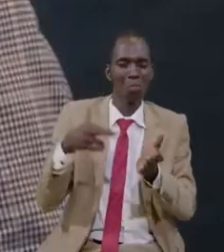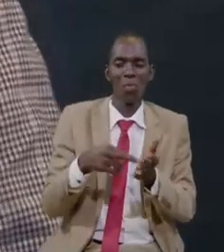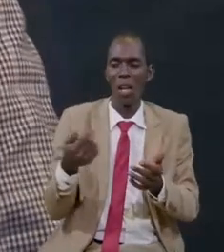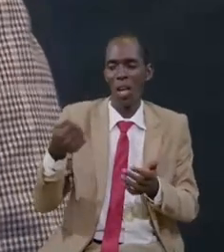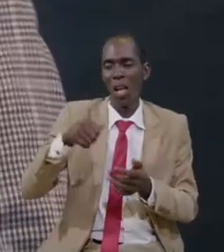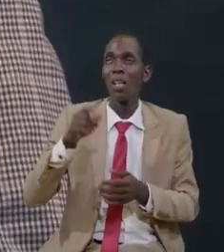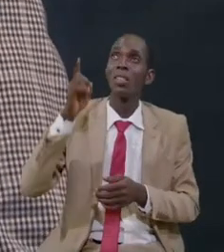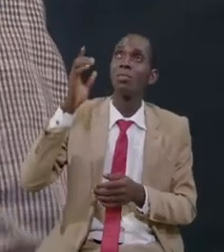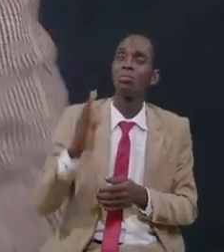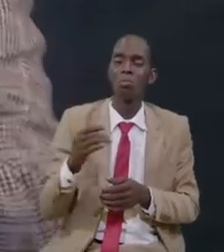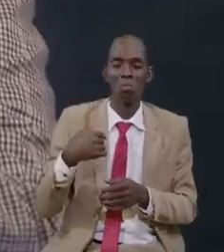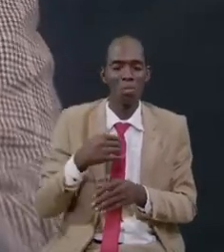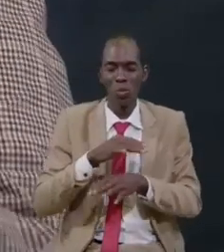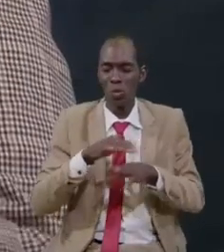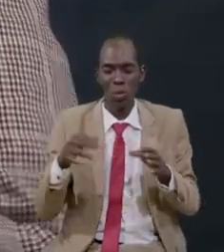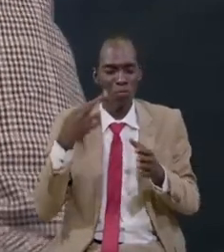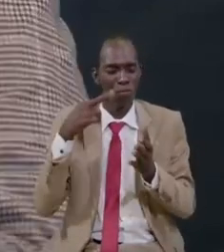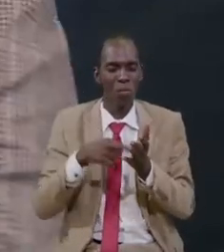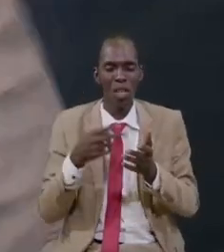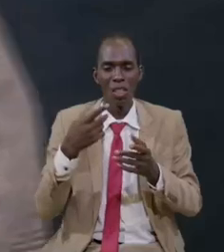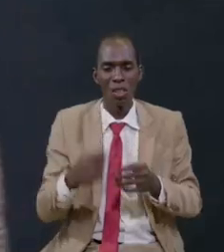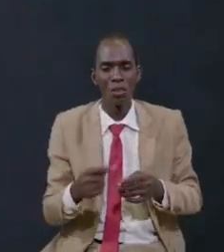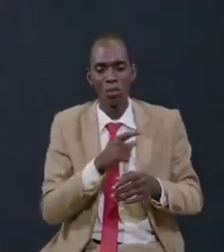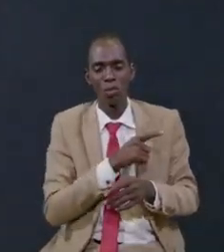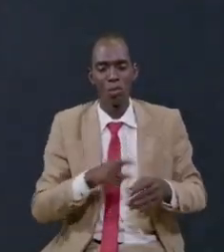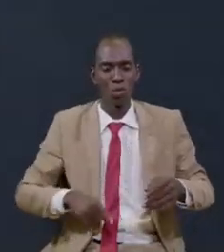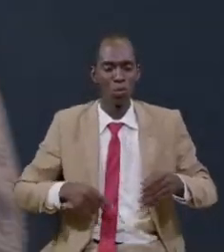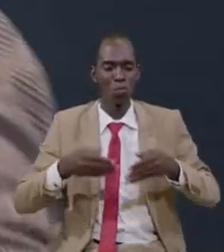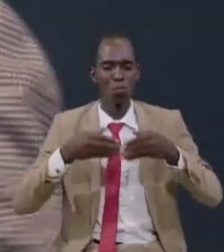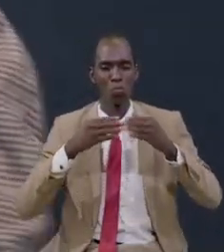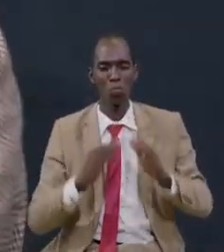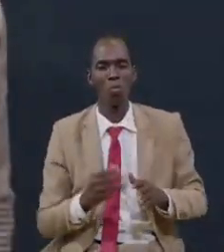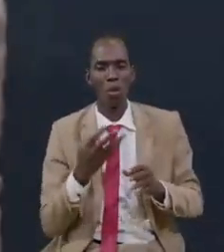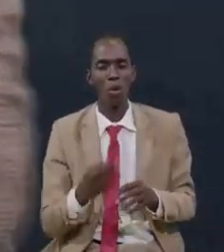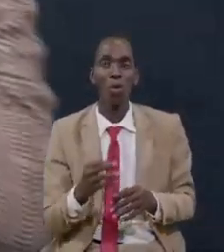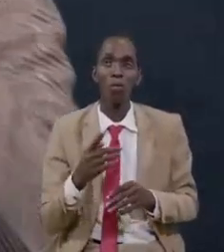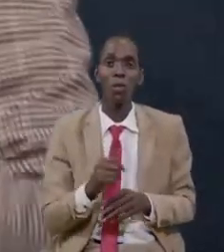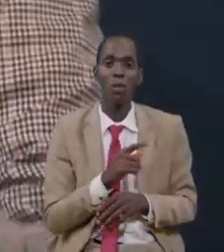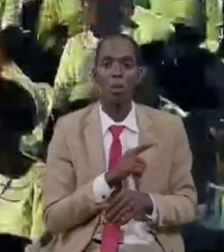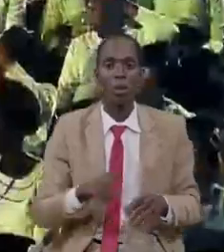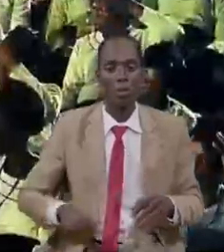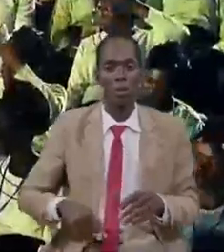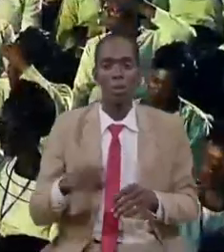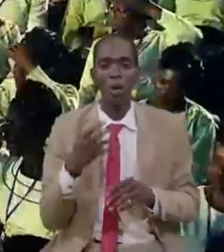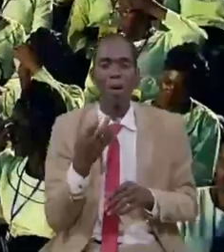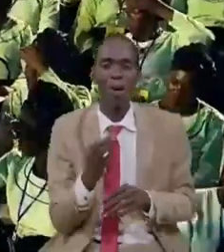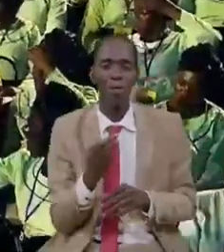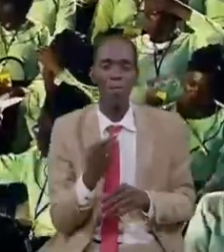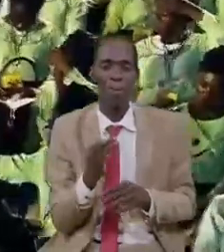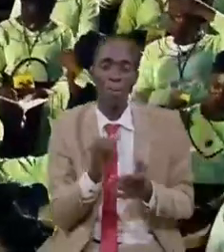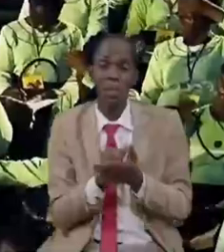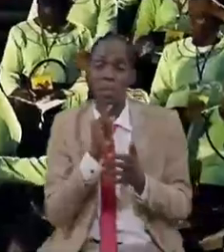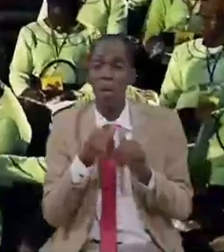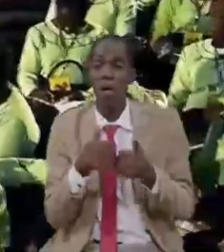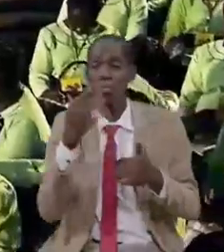reconnaissent pas la seigneurie de Dieu, le leadership de Dieu ou la loi de Dieu. C'est comme ça, les maladies